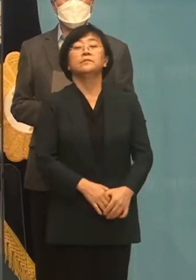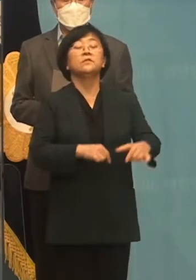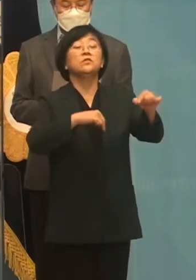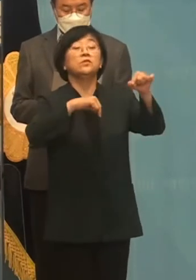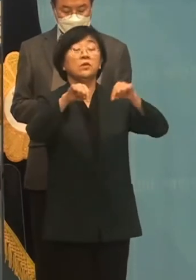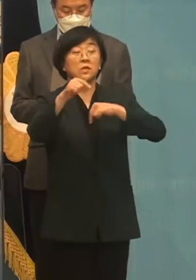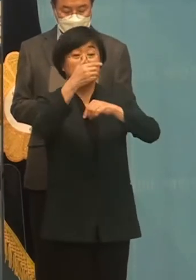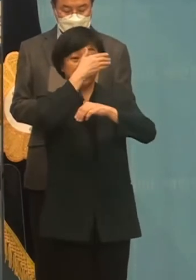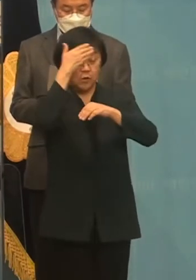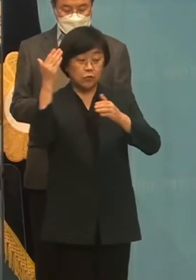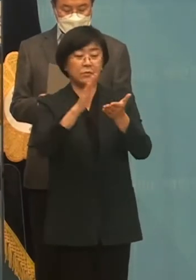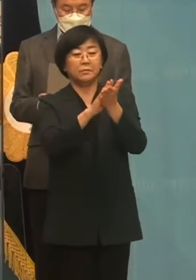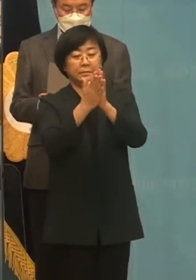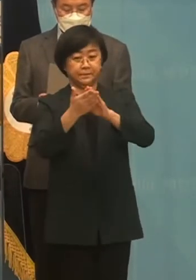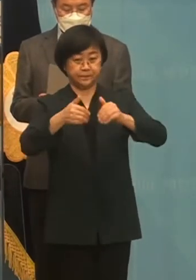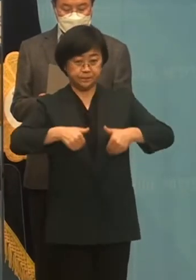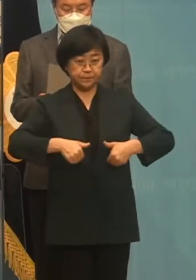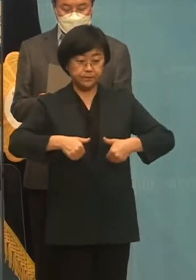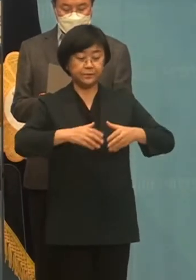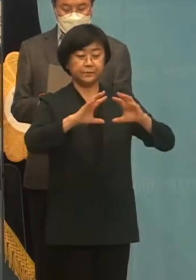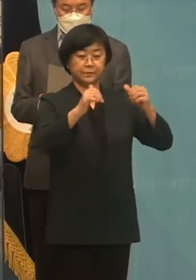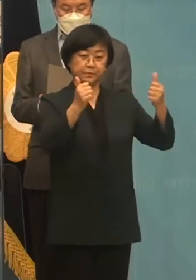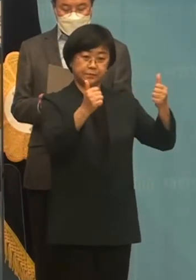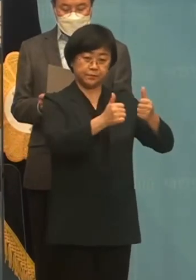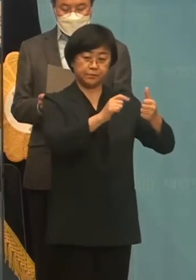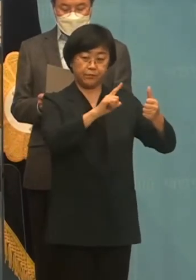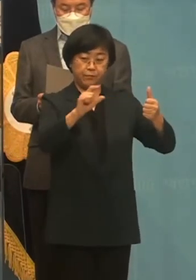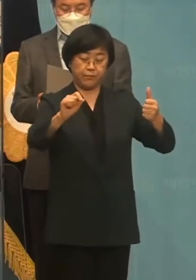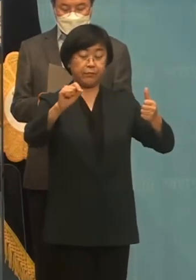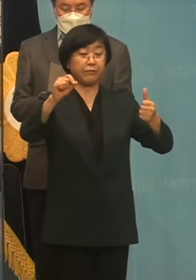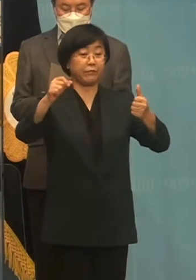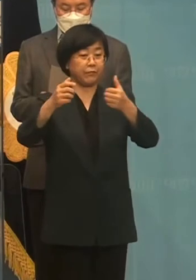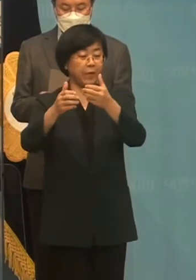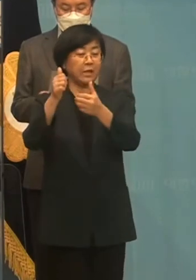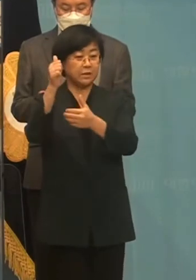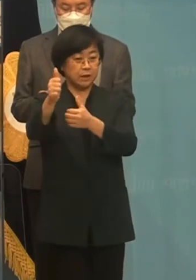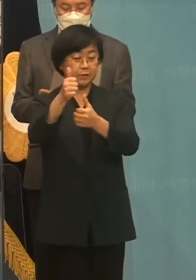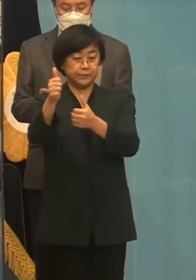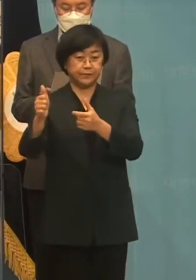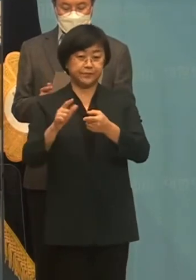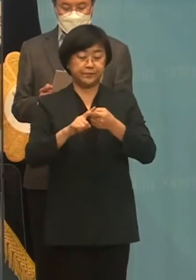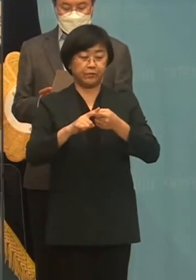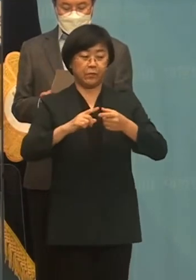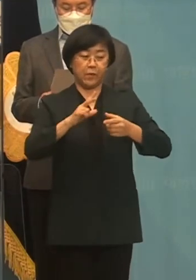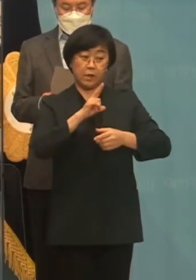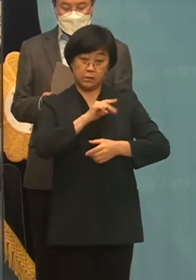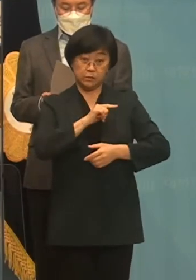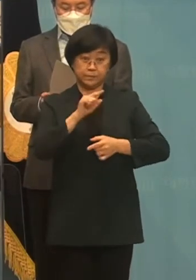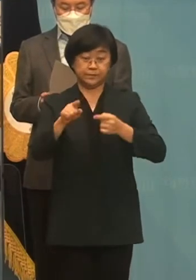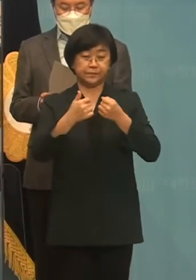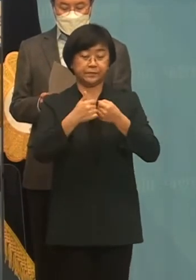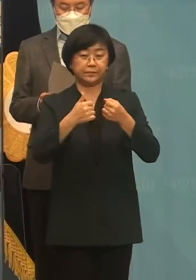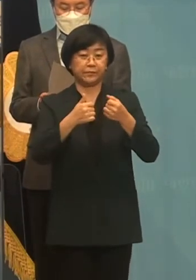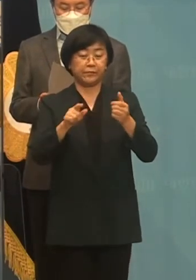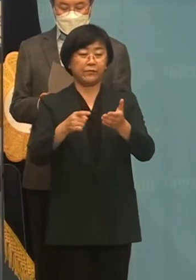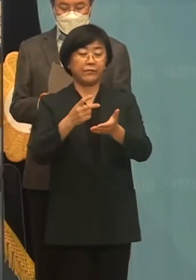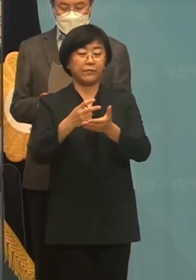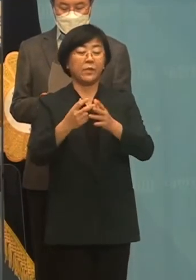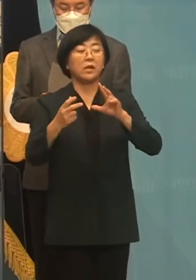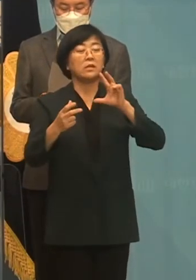정치가 젊어져야 합니다. 국회의원, 지방자치단체장, 지방의회 의원은 피선거권